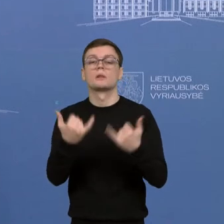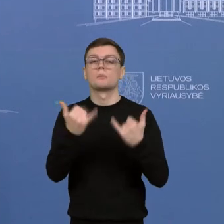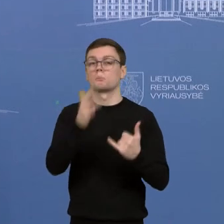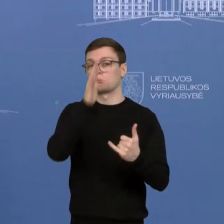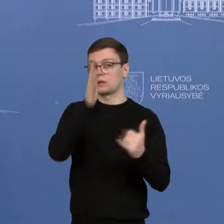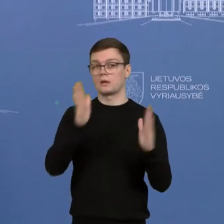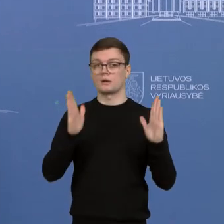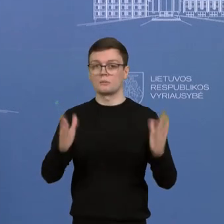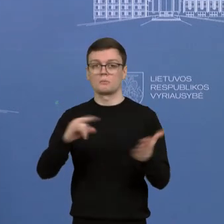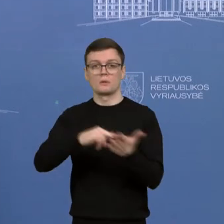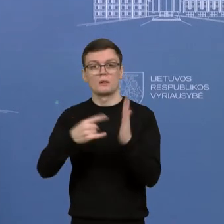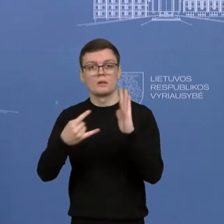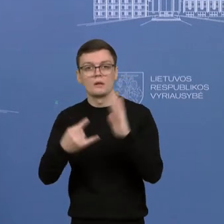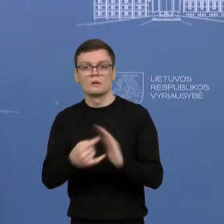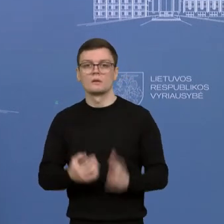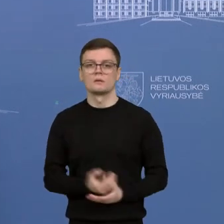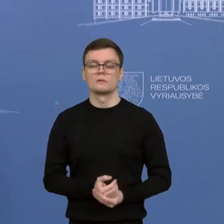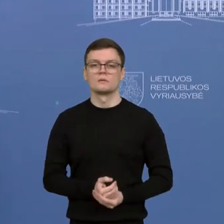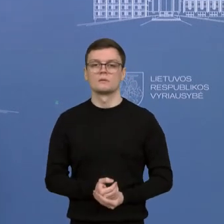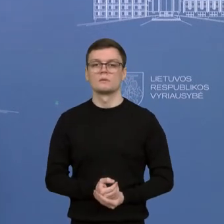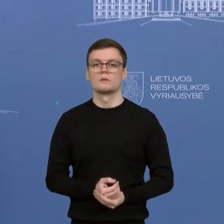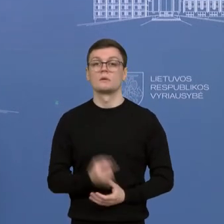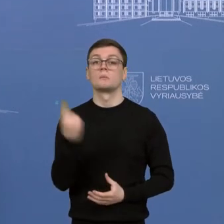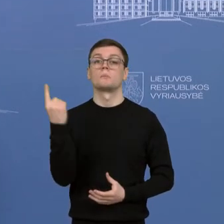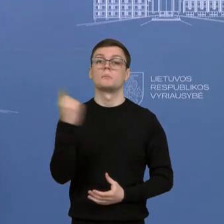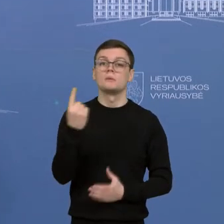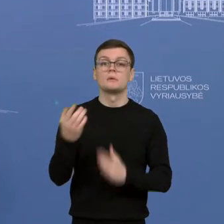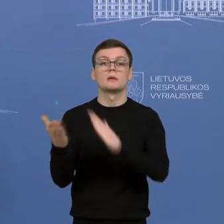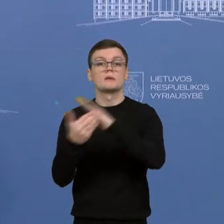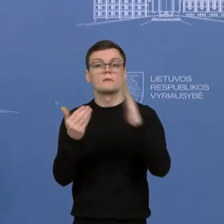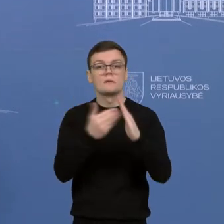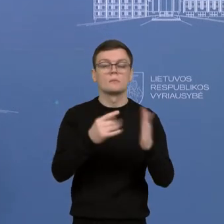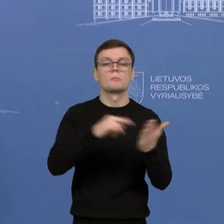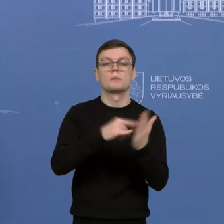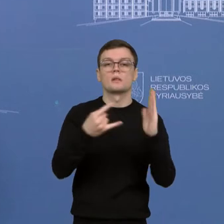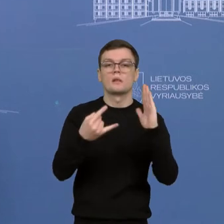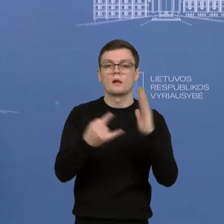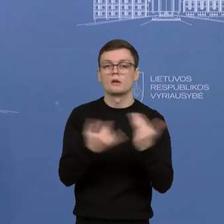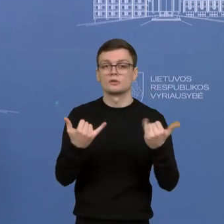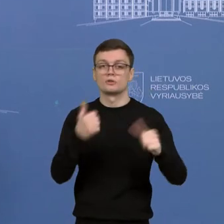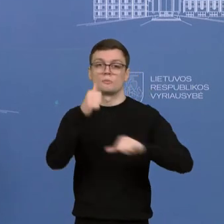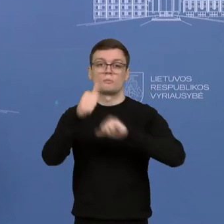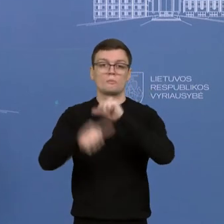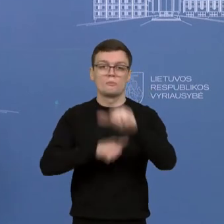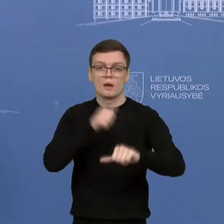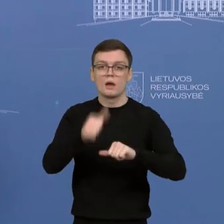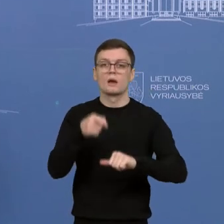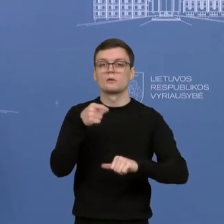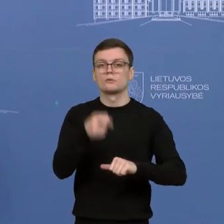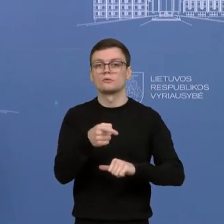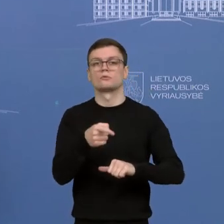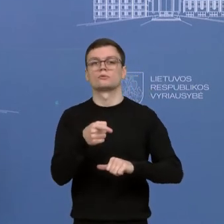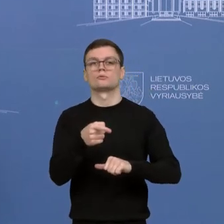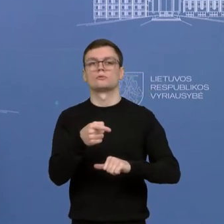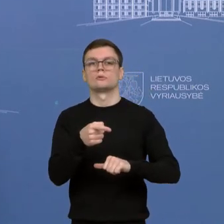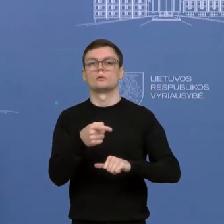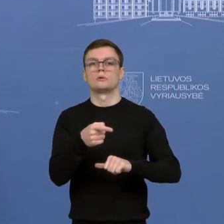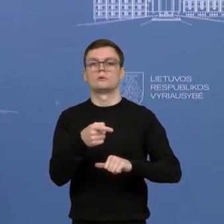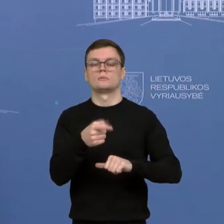5 metam ir pirmieji kvietimai yra numatomi šių metų 3. ir 4. ketvirtį. Taigi, numatoma skirti